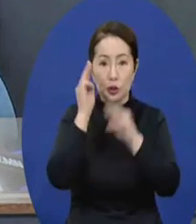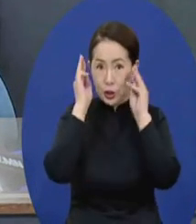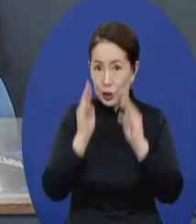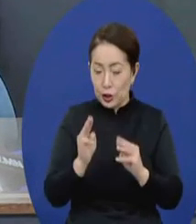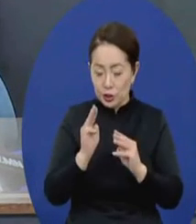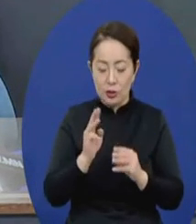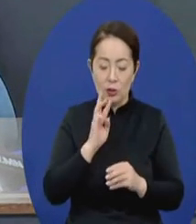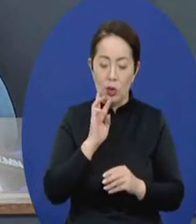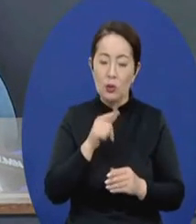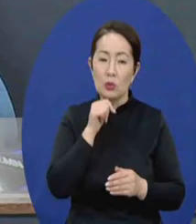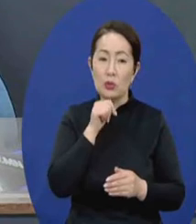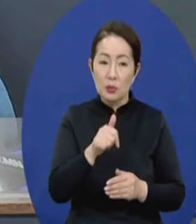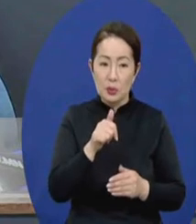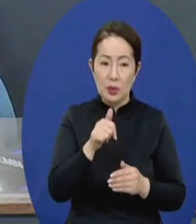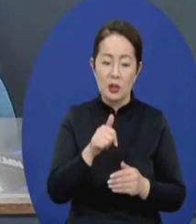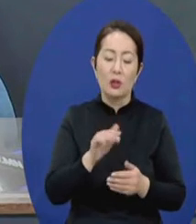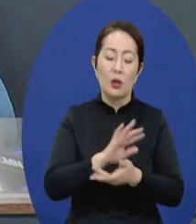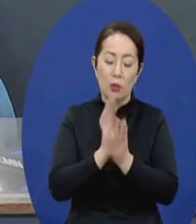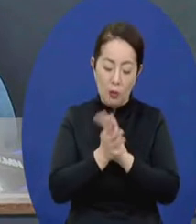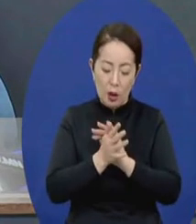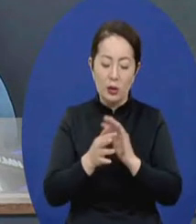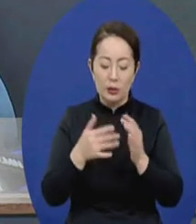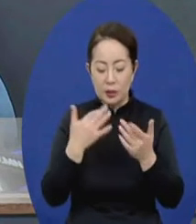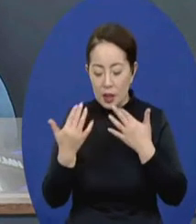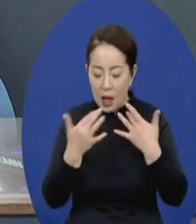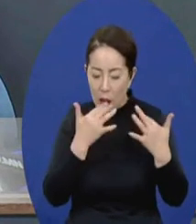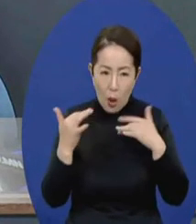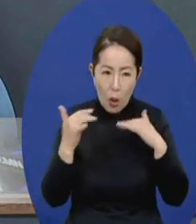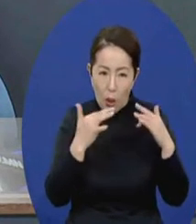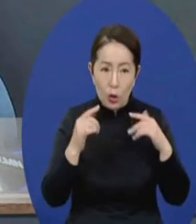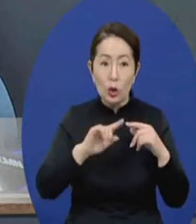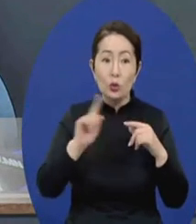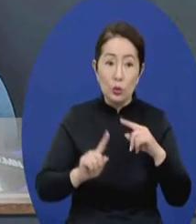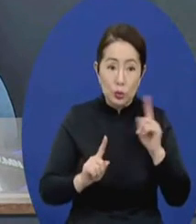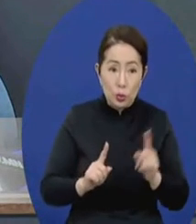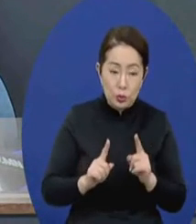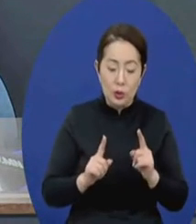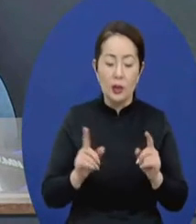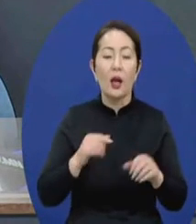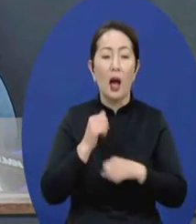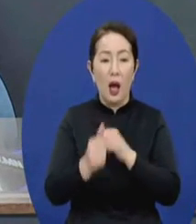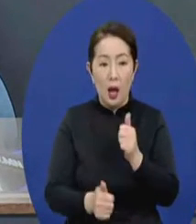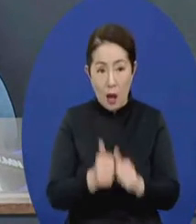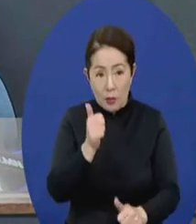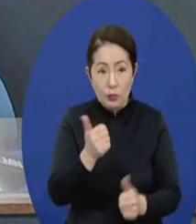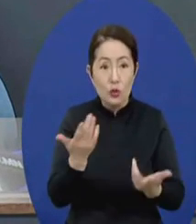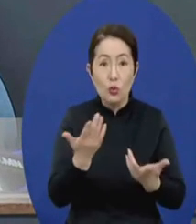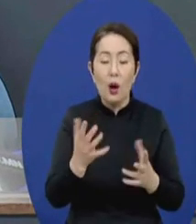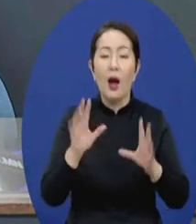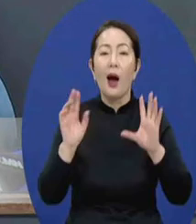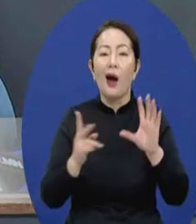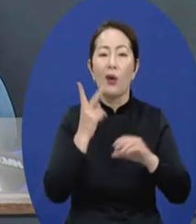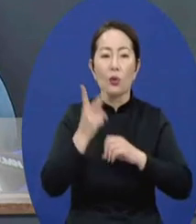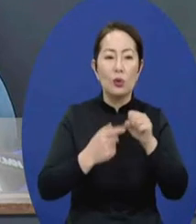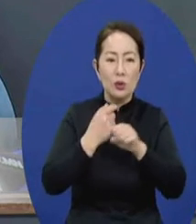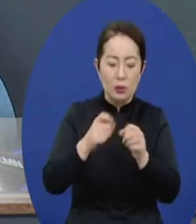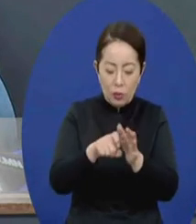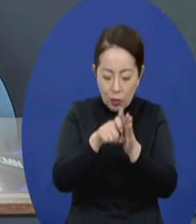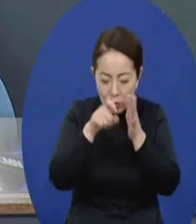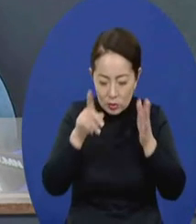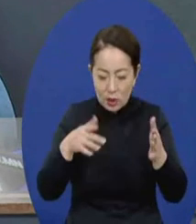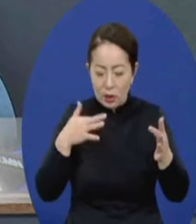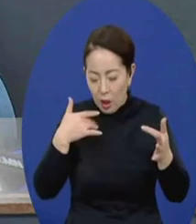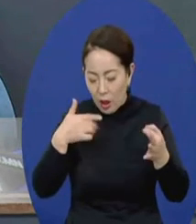шийдэгдсэн гэсэн үг үл биш. Гэхдээ энэ бол зөвшөлтөд амжилттай явж сүүлийн 12 жил гаруй хугацаанд яригдсан асуудлууд